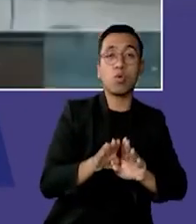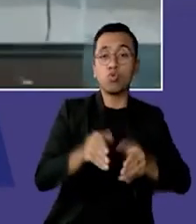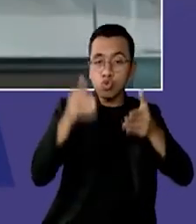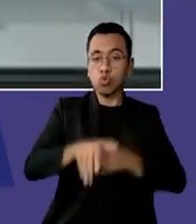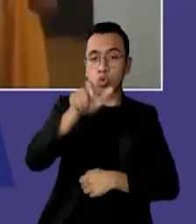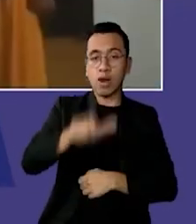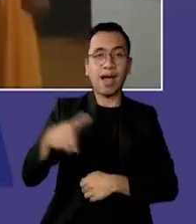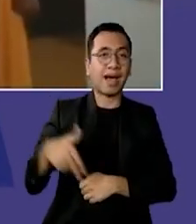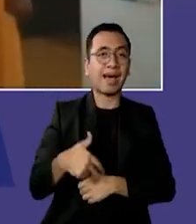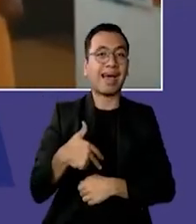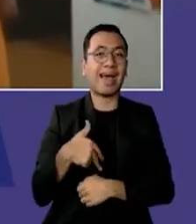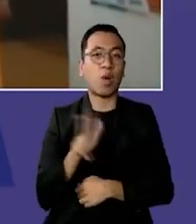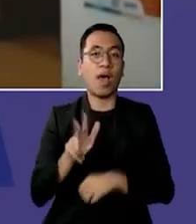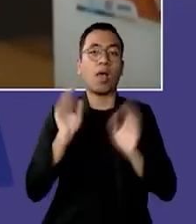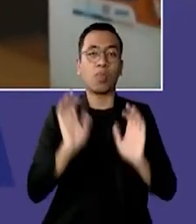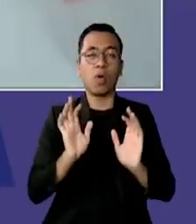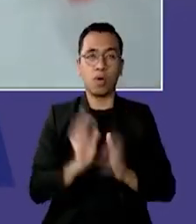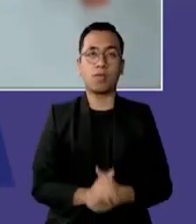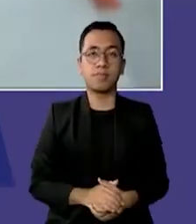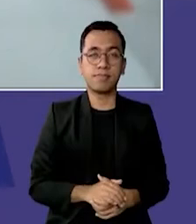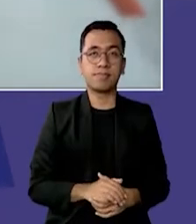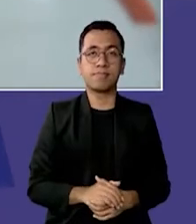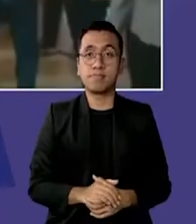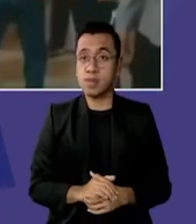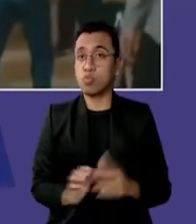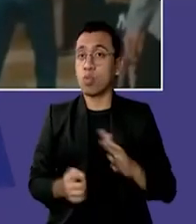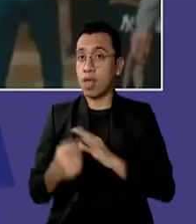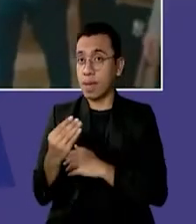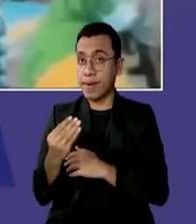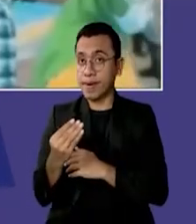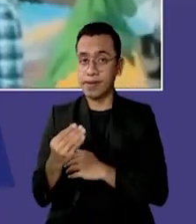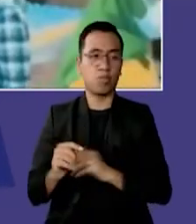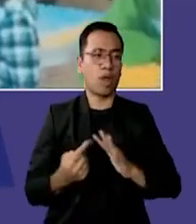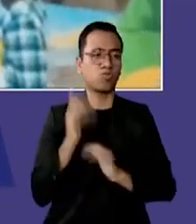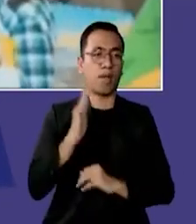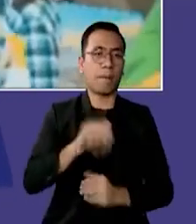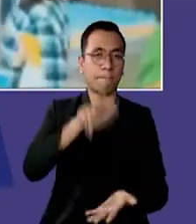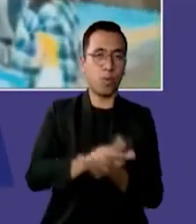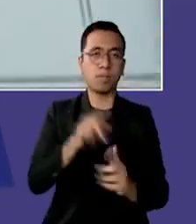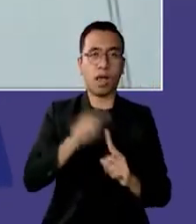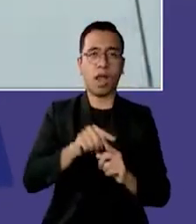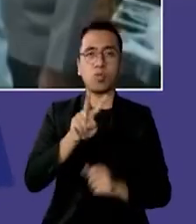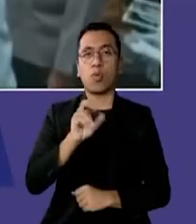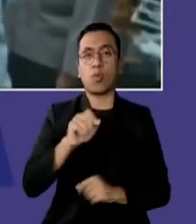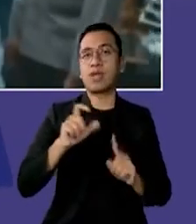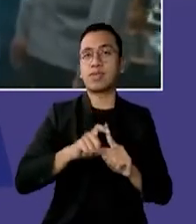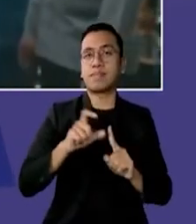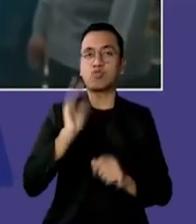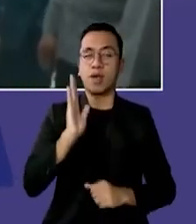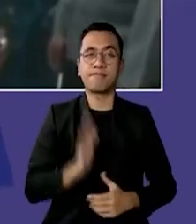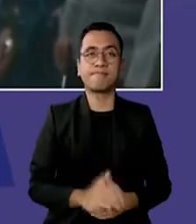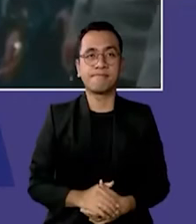itu pun juga dengan proses yang sangat luar biasa ketatnya ini mulai tanggal berapa nih Bu sudah mulai dari tanggal 20 ini mula-mula ya